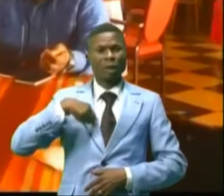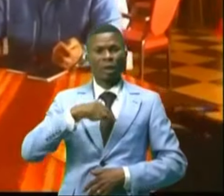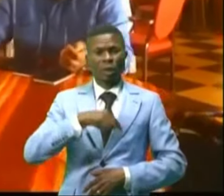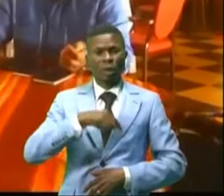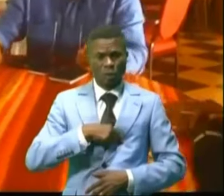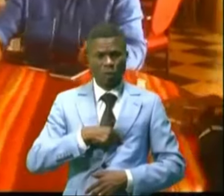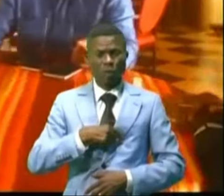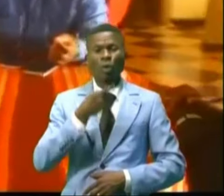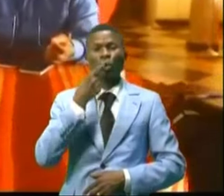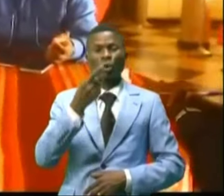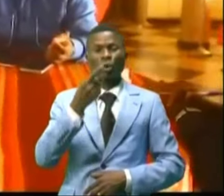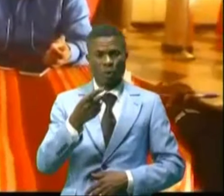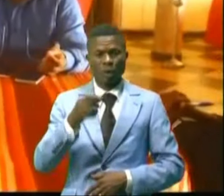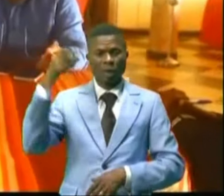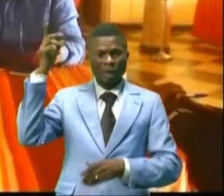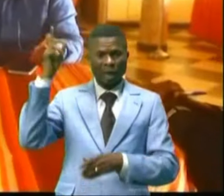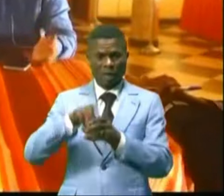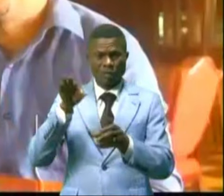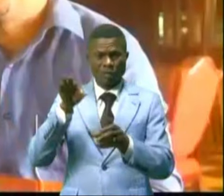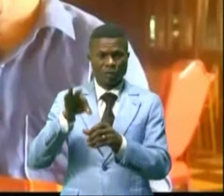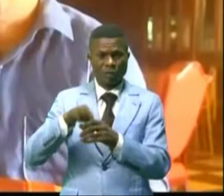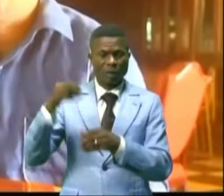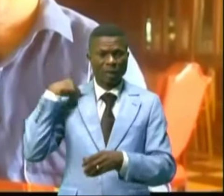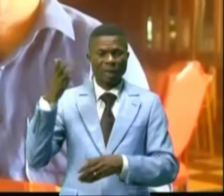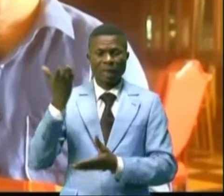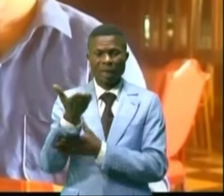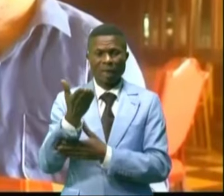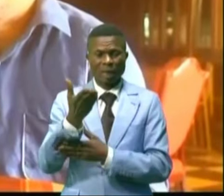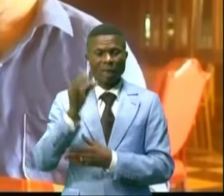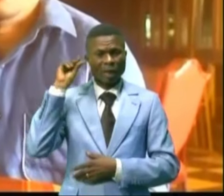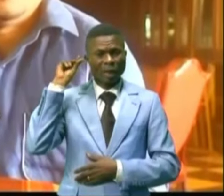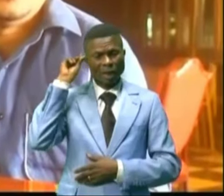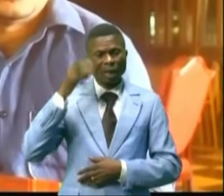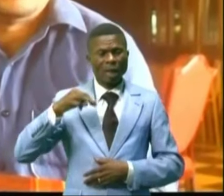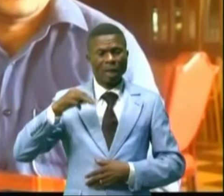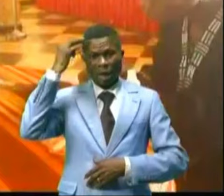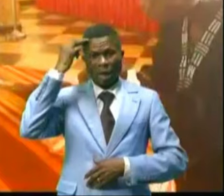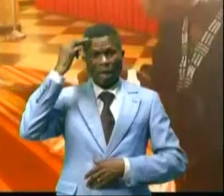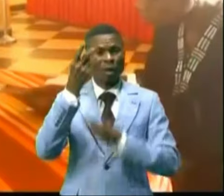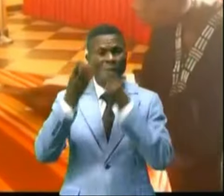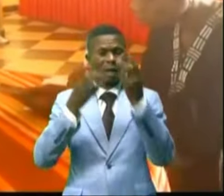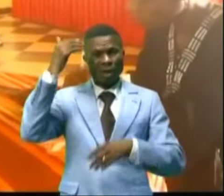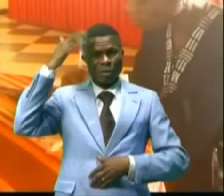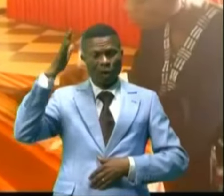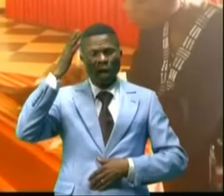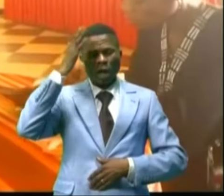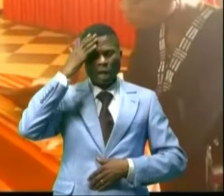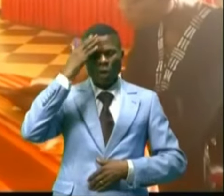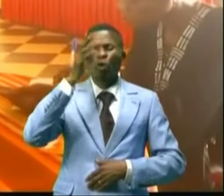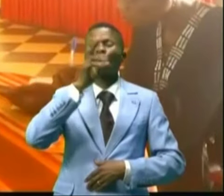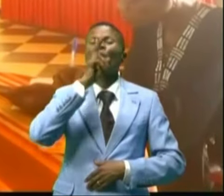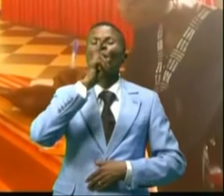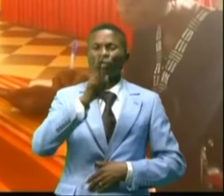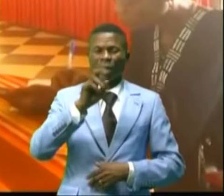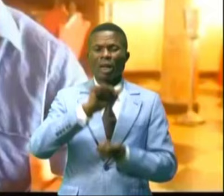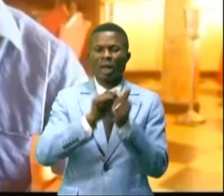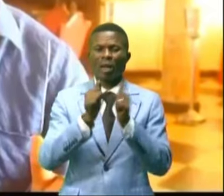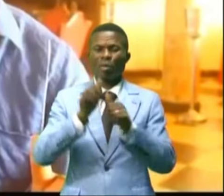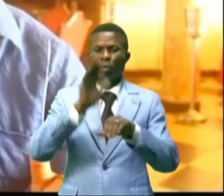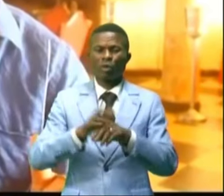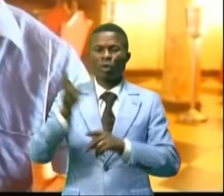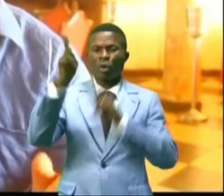Lopossé, élu du MLC, invite les membres du gouvernement à visiter l'Équateur pour palper les réalités que vive la